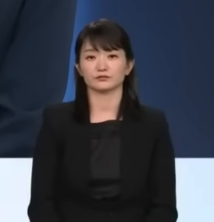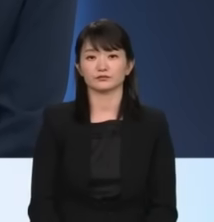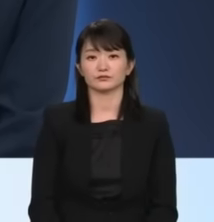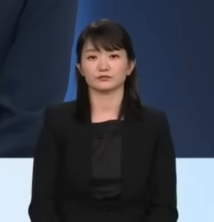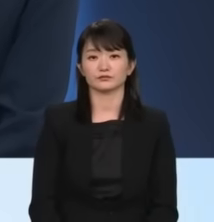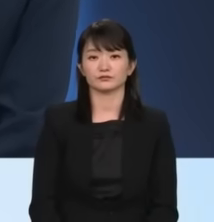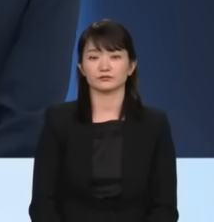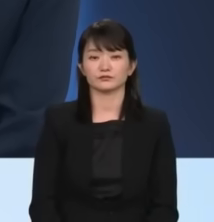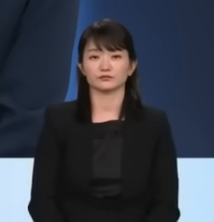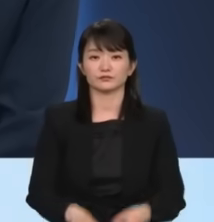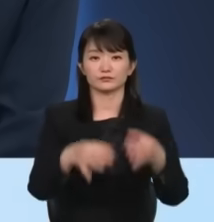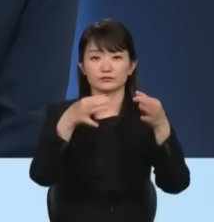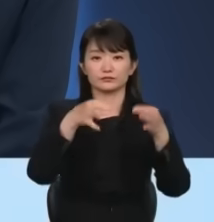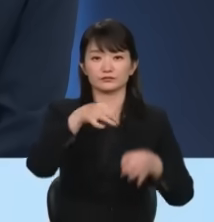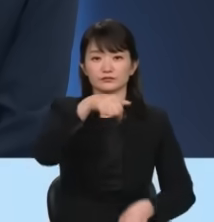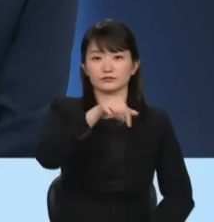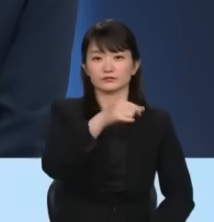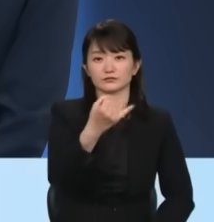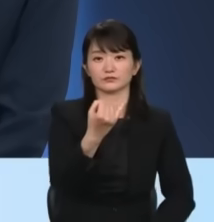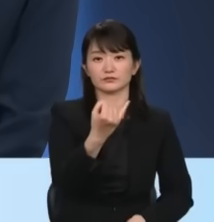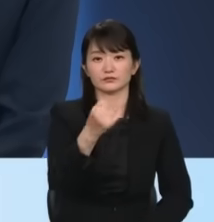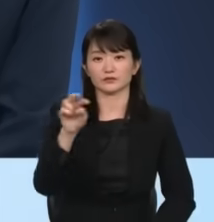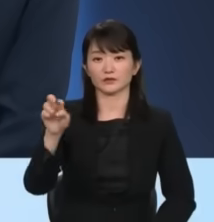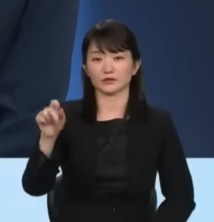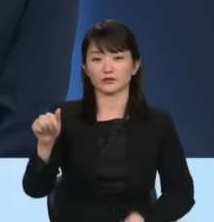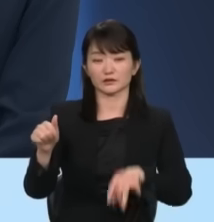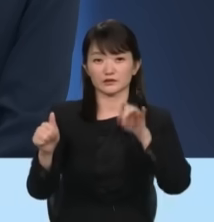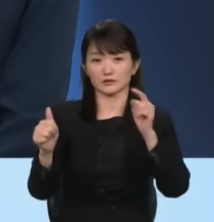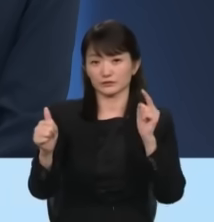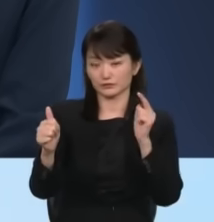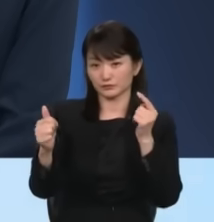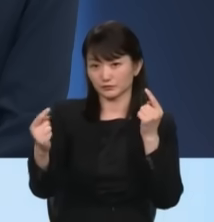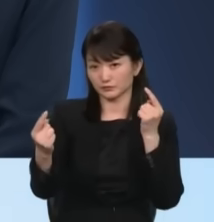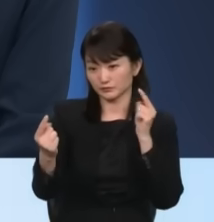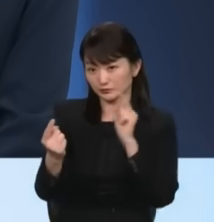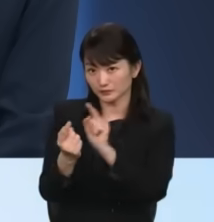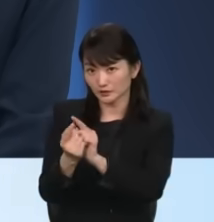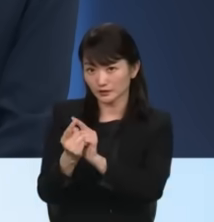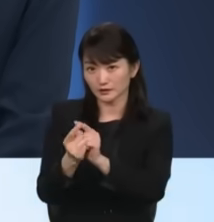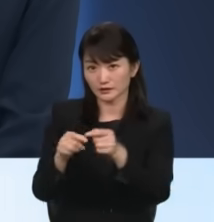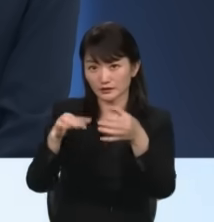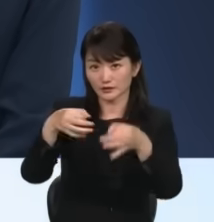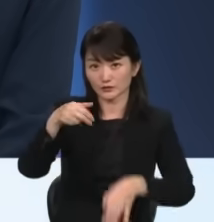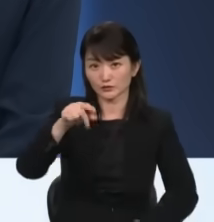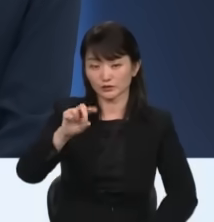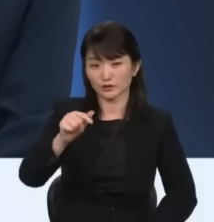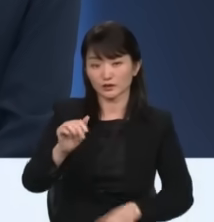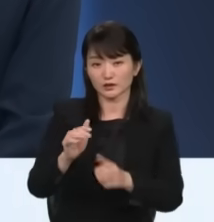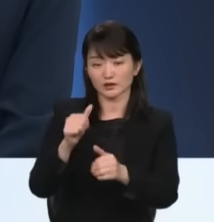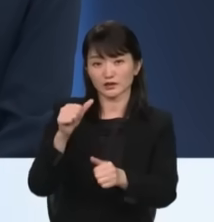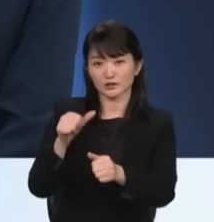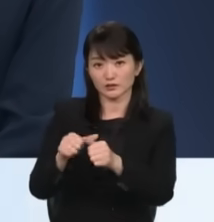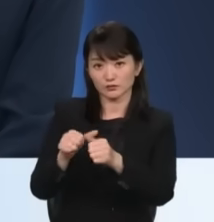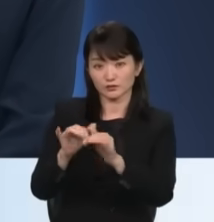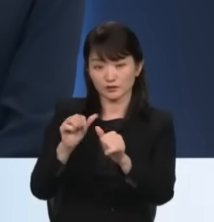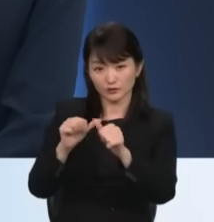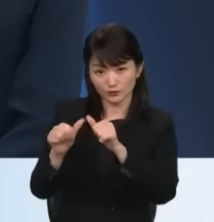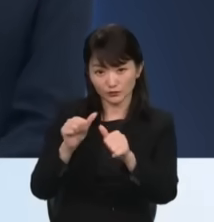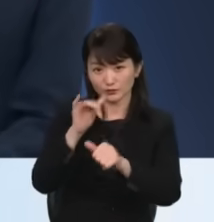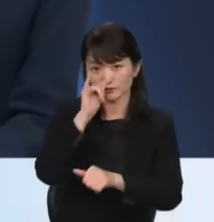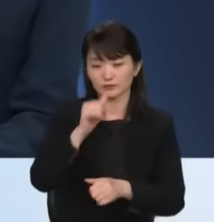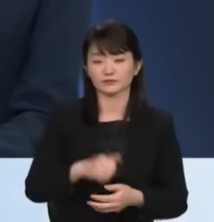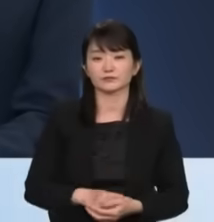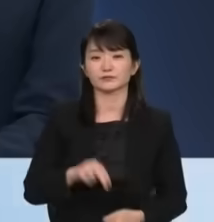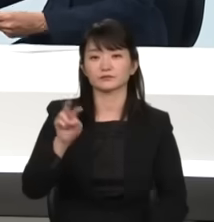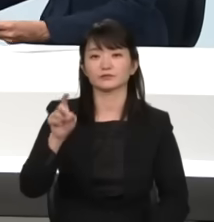애초에 뭐 김건희 여사가 명태균 씨를 처음 찾아간 것도 김종인의 책사 이런 소문 때문이었던 거잖아요. 네,